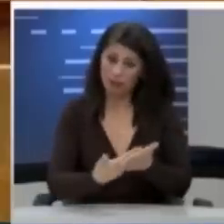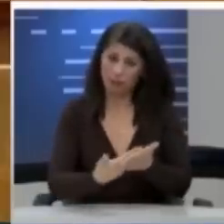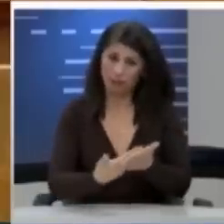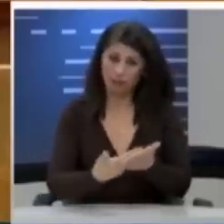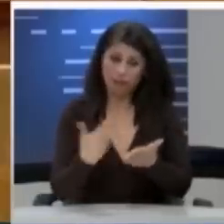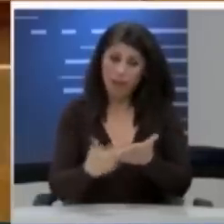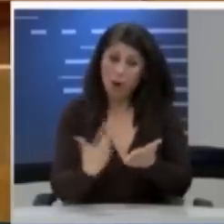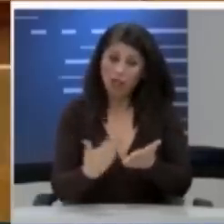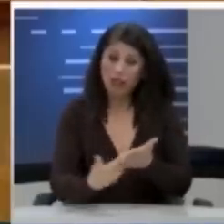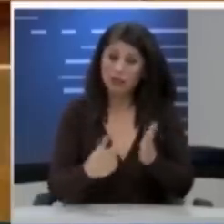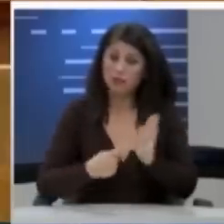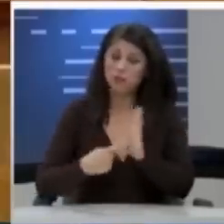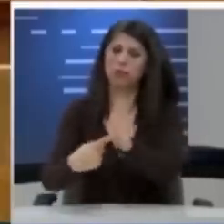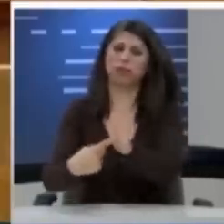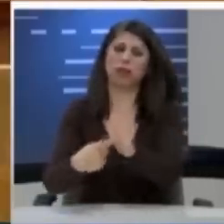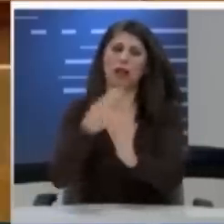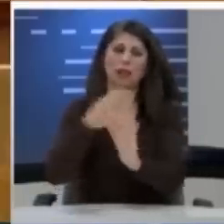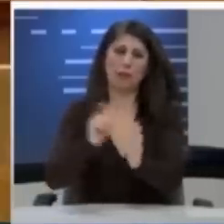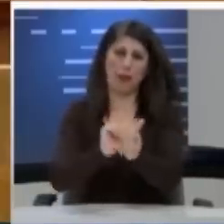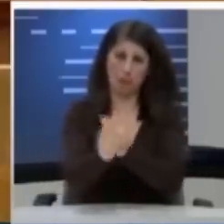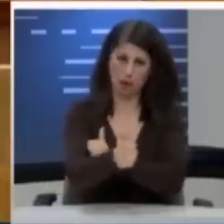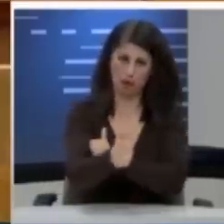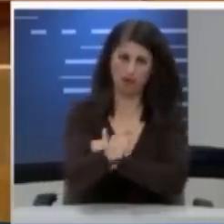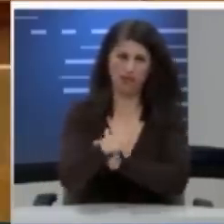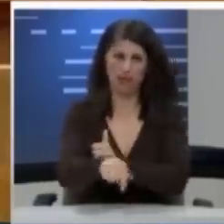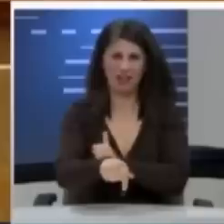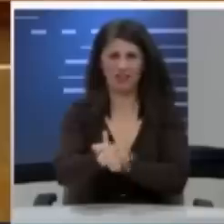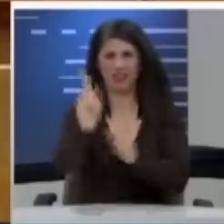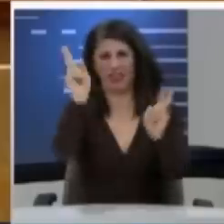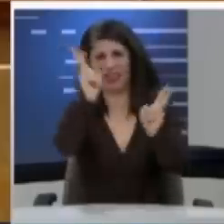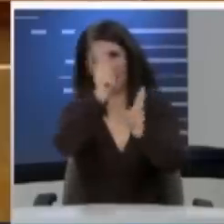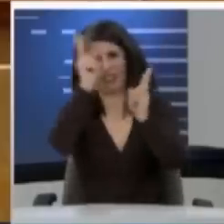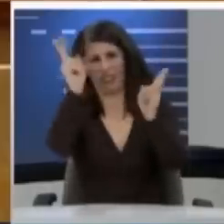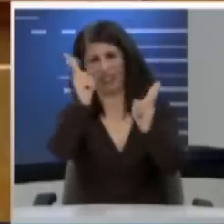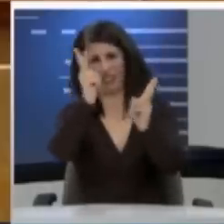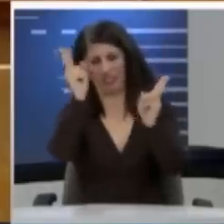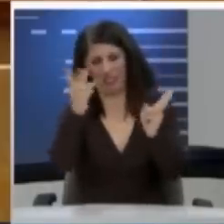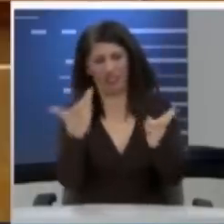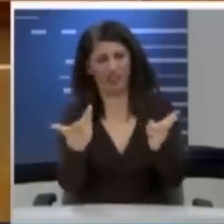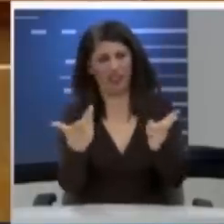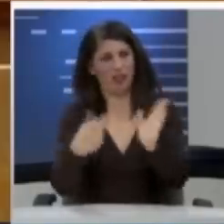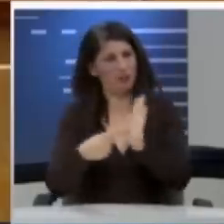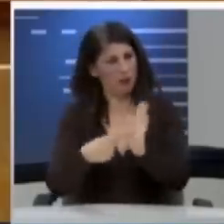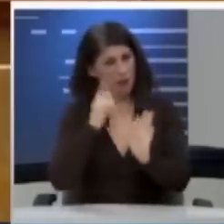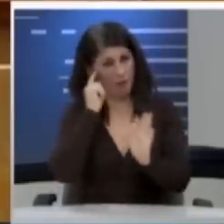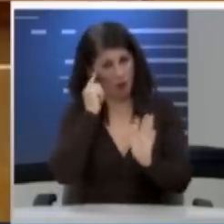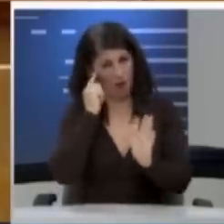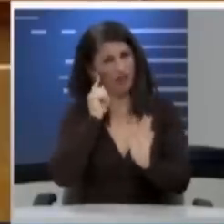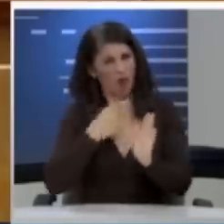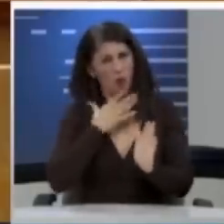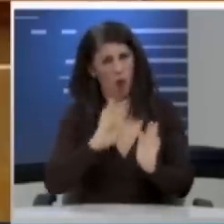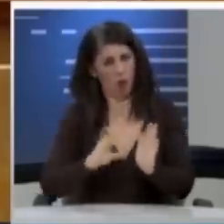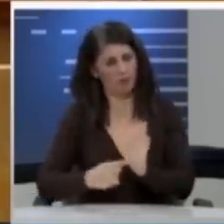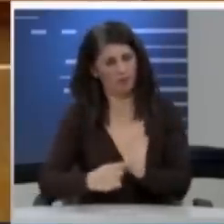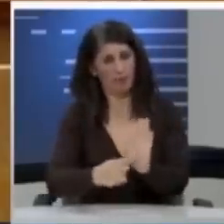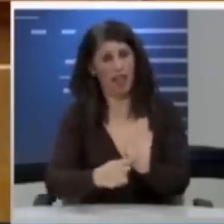κυβέρνηση το θέμα των επανορθώσεων, οφείλουμε να πούμε ότι είναι έολο και προβάλλεται και εκ του πονηρού.